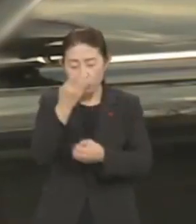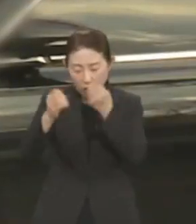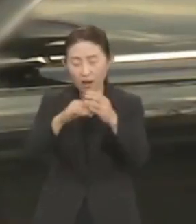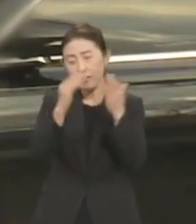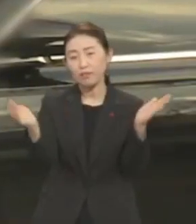알려졌습니다